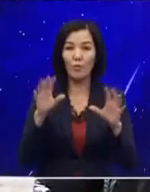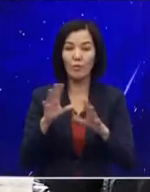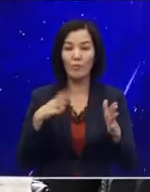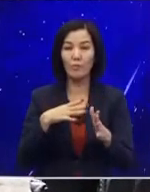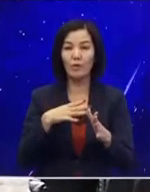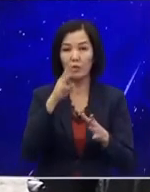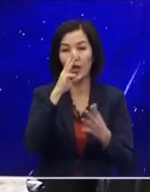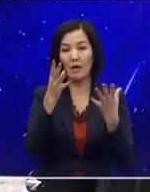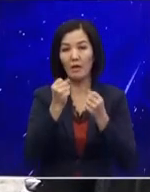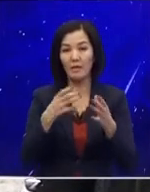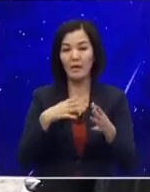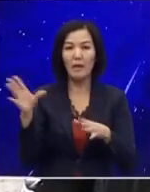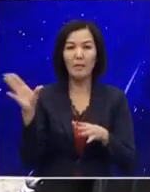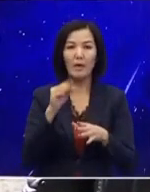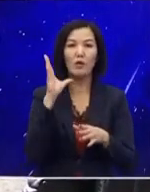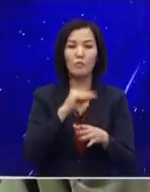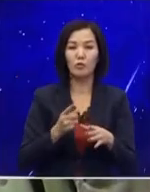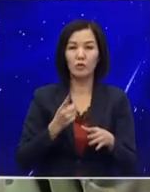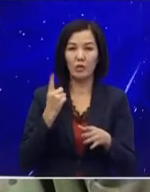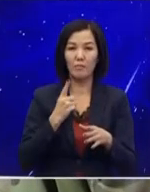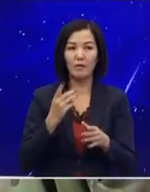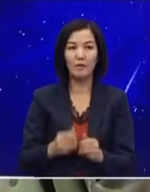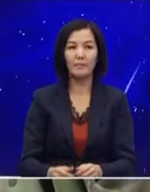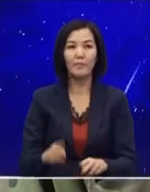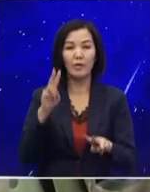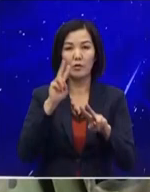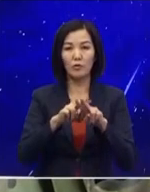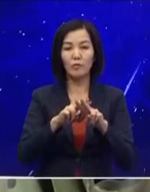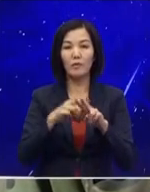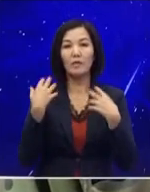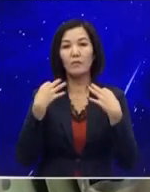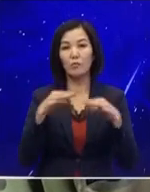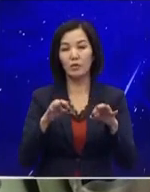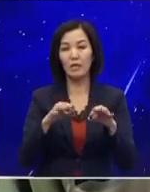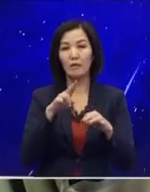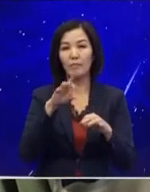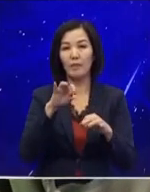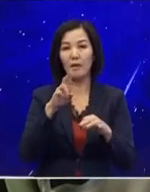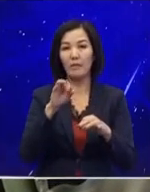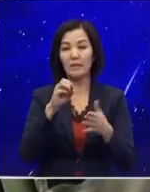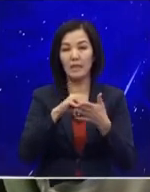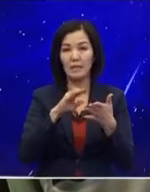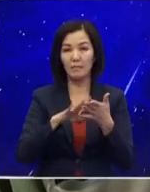қолынан келмейтін ісі жоқ дейді зауыт басшылары. Түрмеден шығып келіп осы жаққа пробацияға есепке тұрдым.